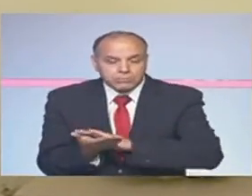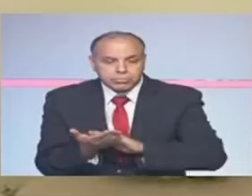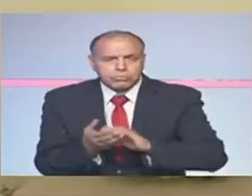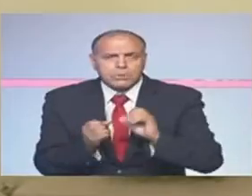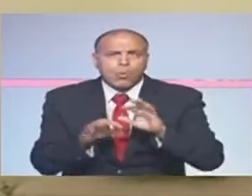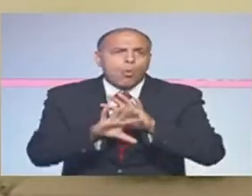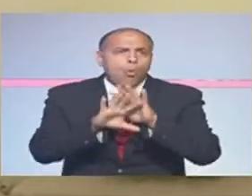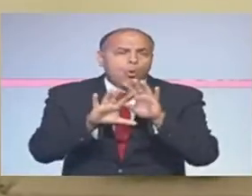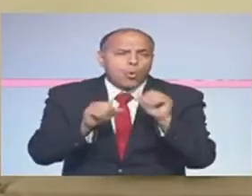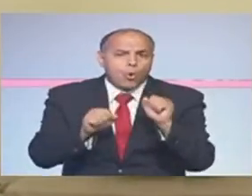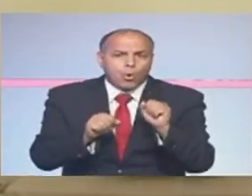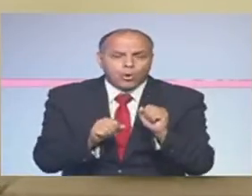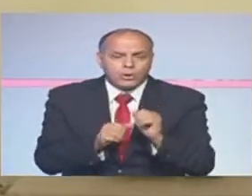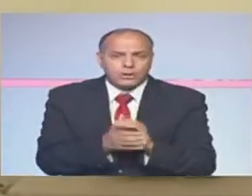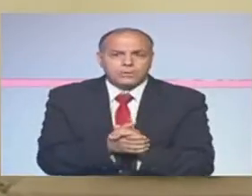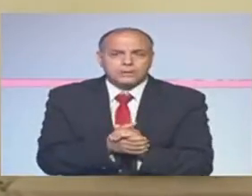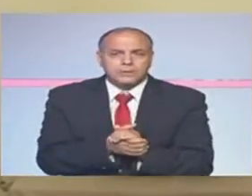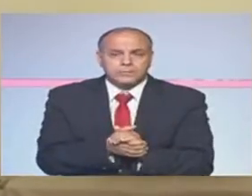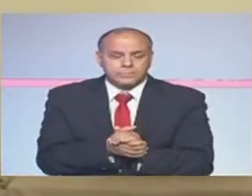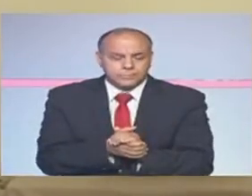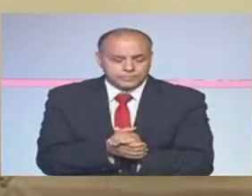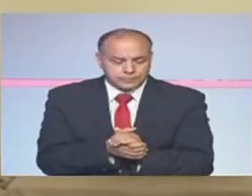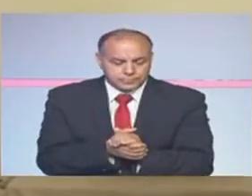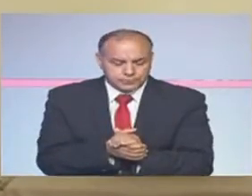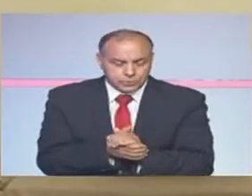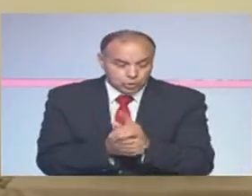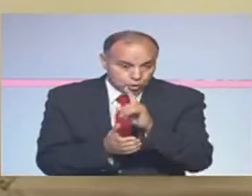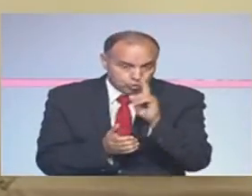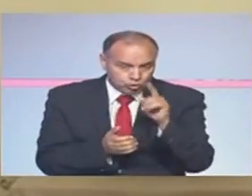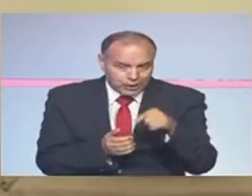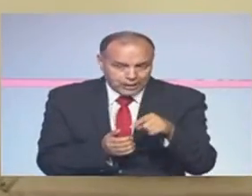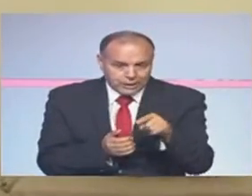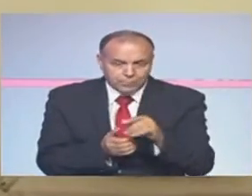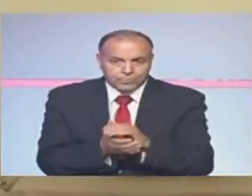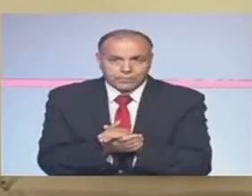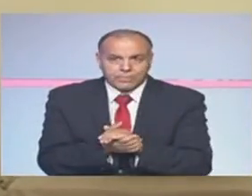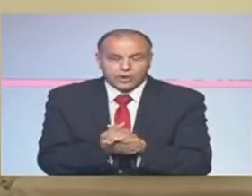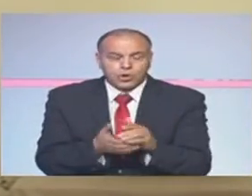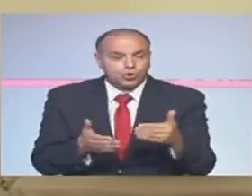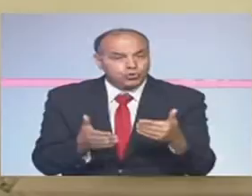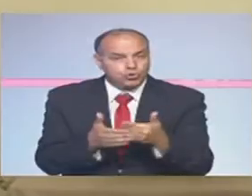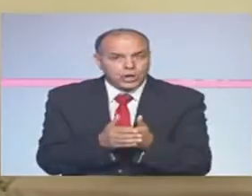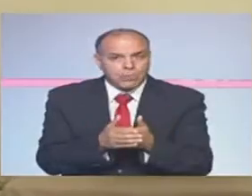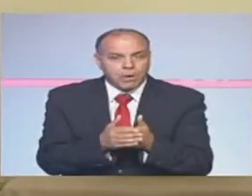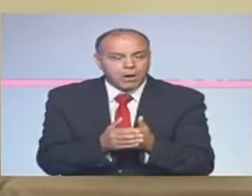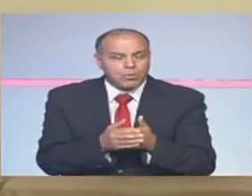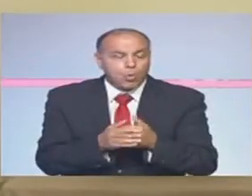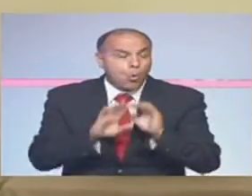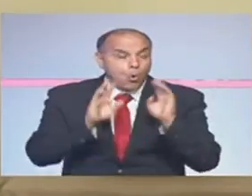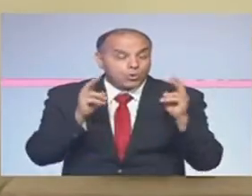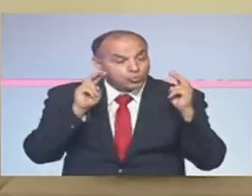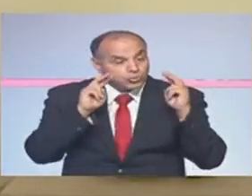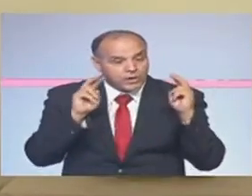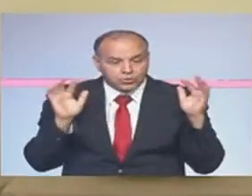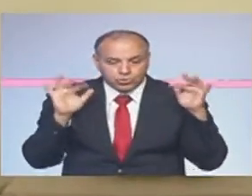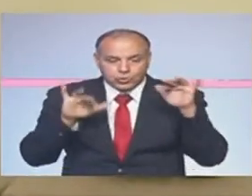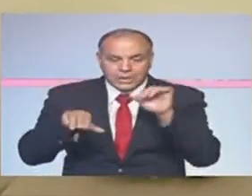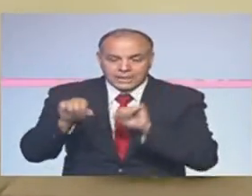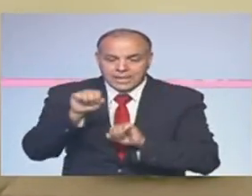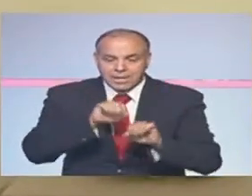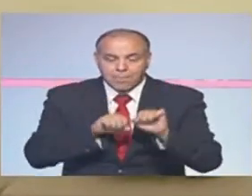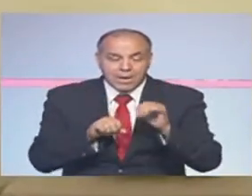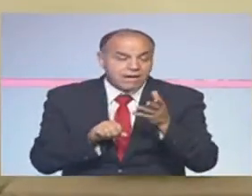اللازمه ان شاء الله تولي جربه قبل لتنظيم